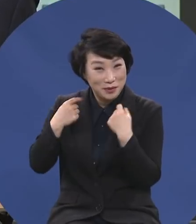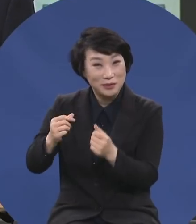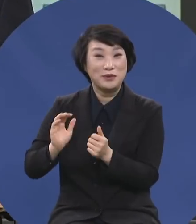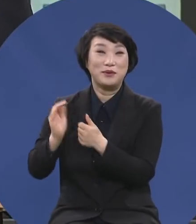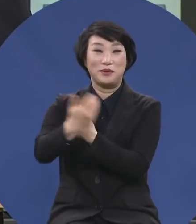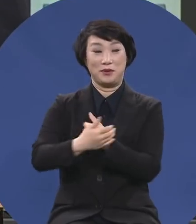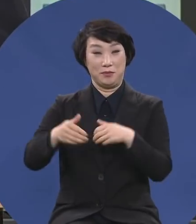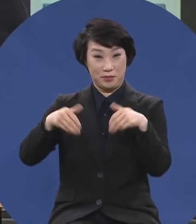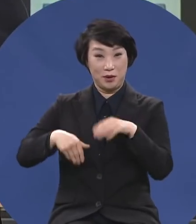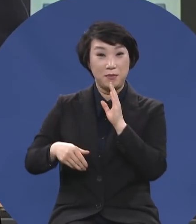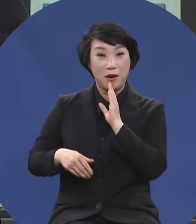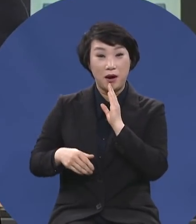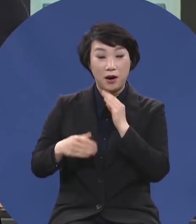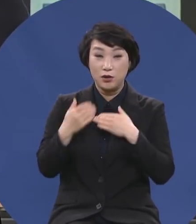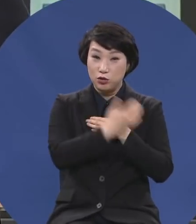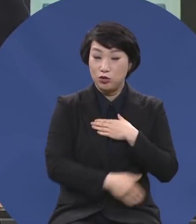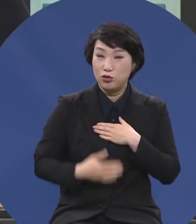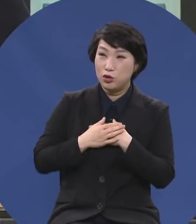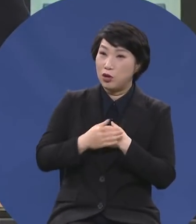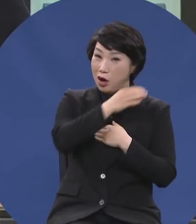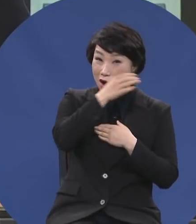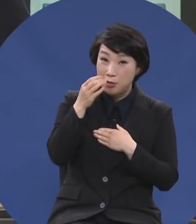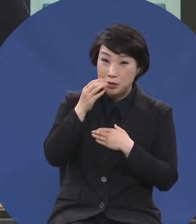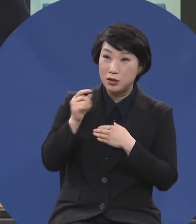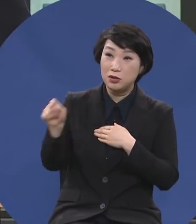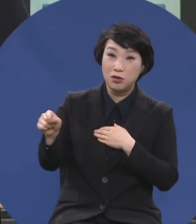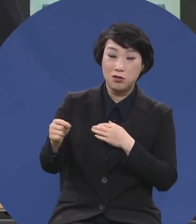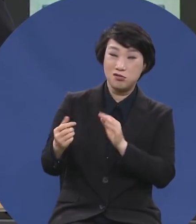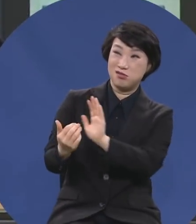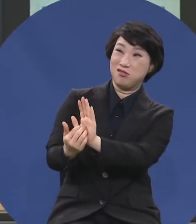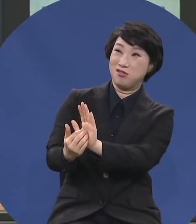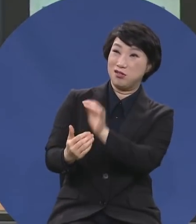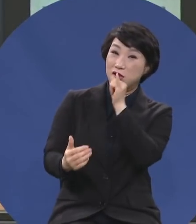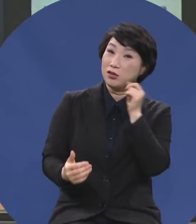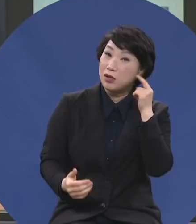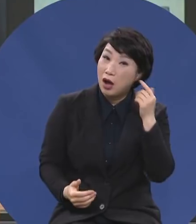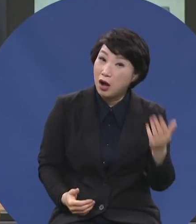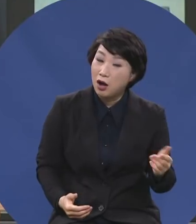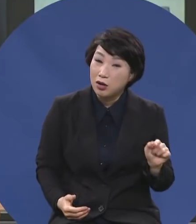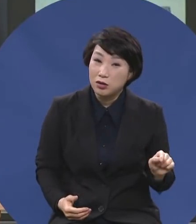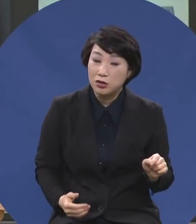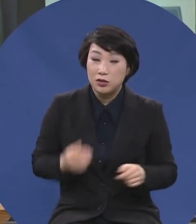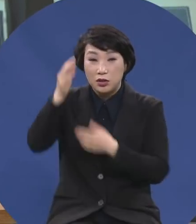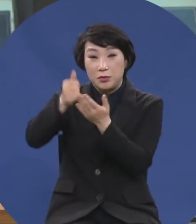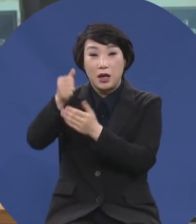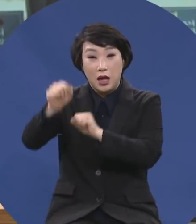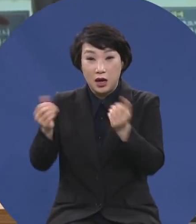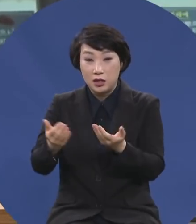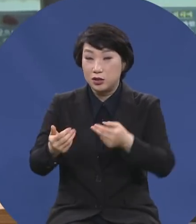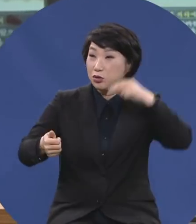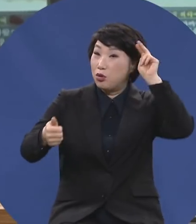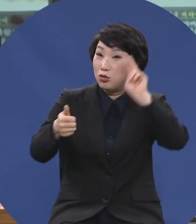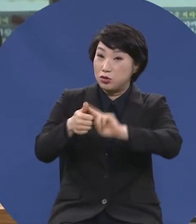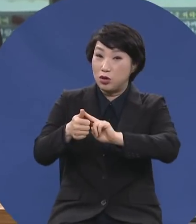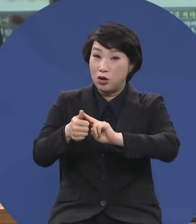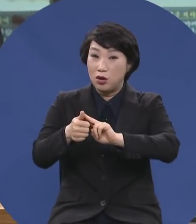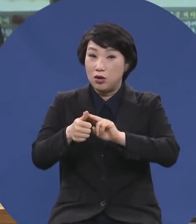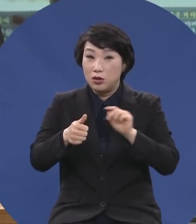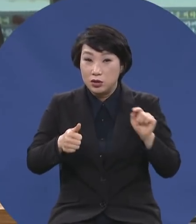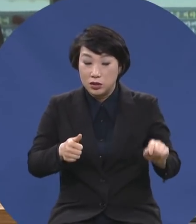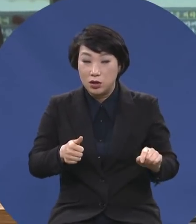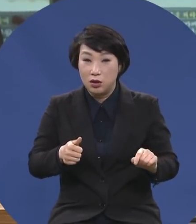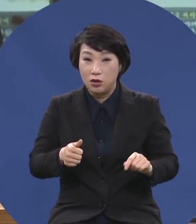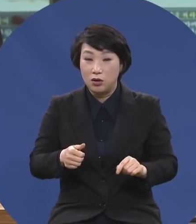것이지, 육신이 감히 거기 끼어들어서 성령이 하시는 일을